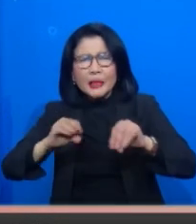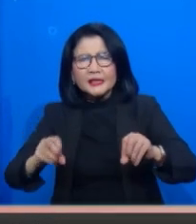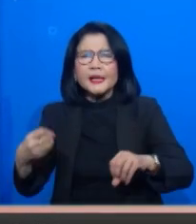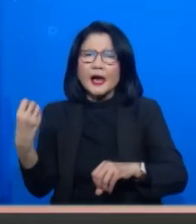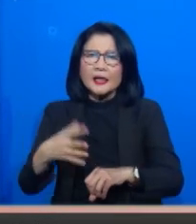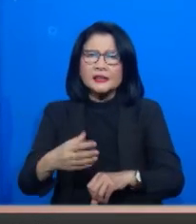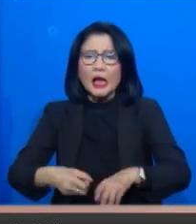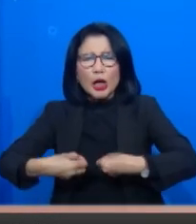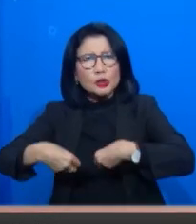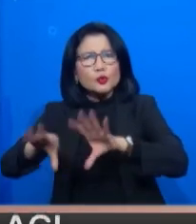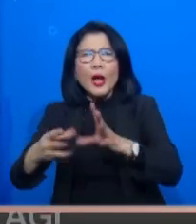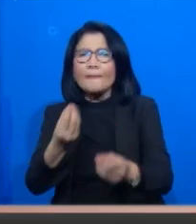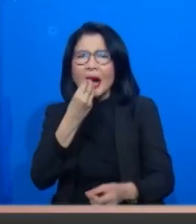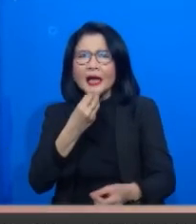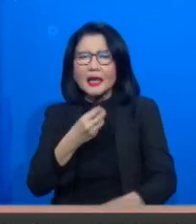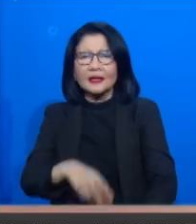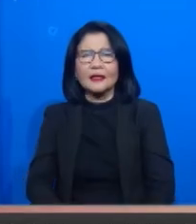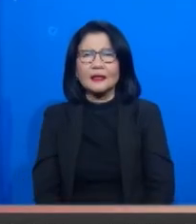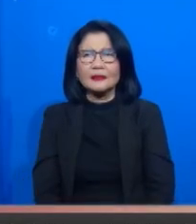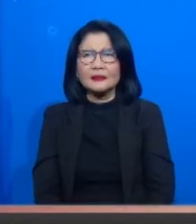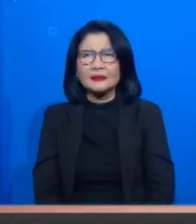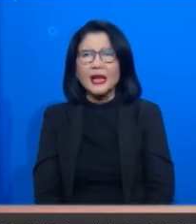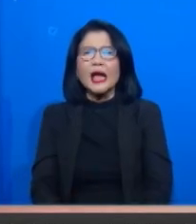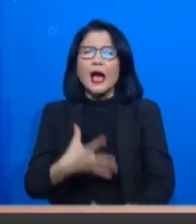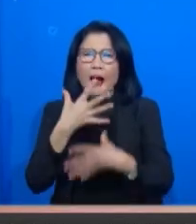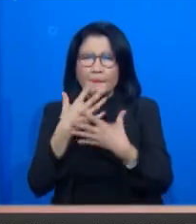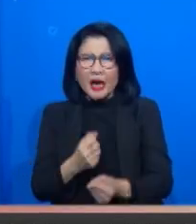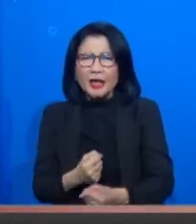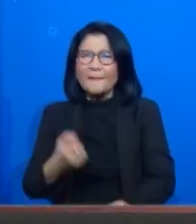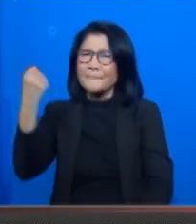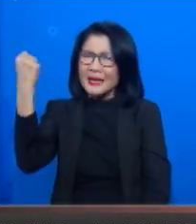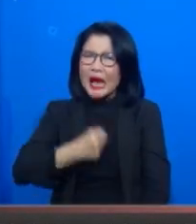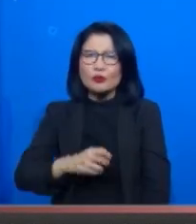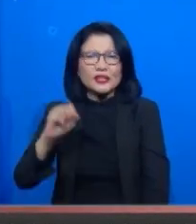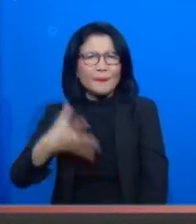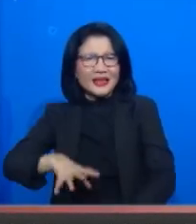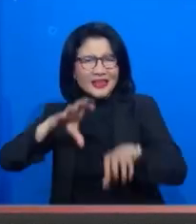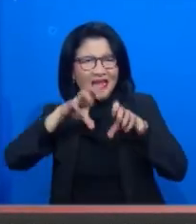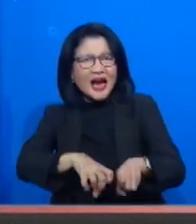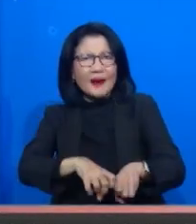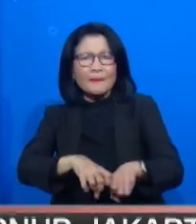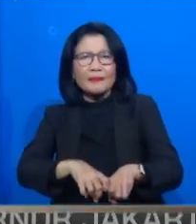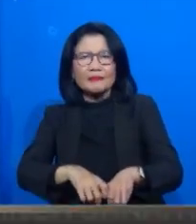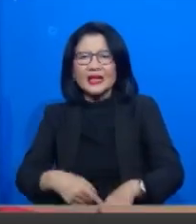berjualan gorengan keliling kampung. Yuka berharap pelaku segera ditangkap dan dihukum berat.